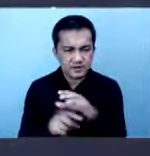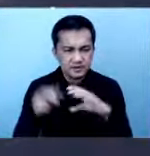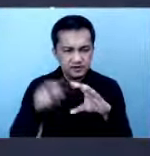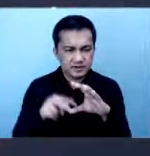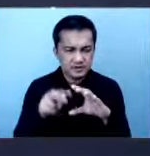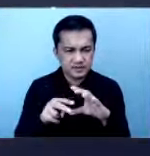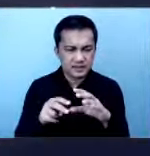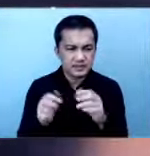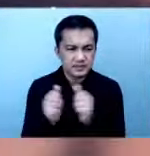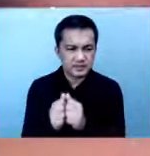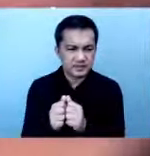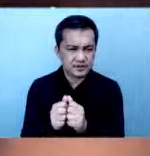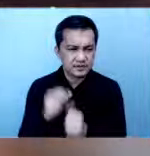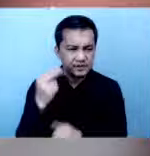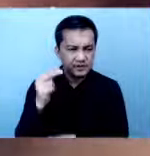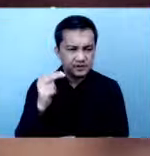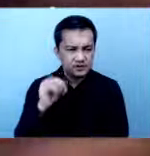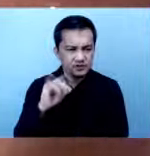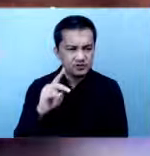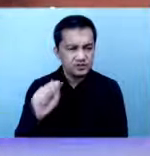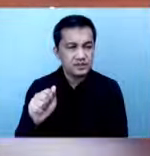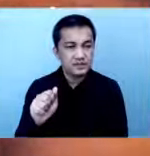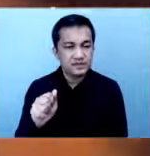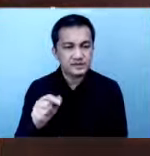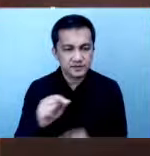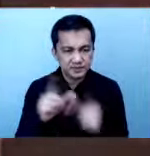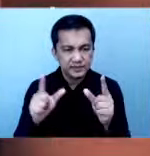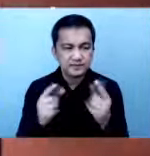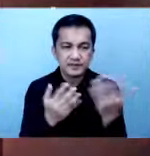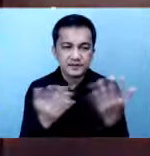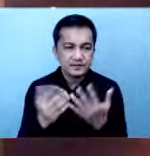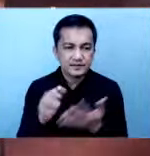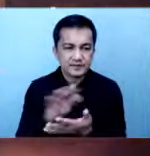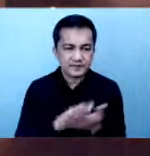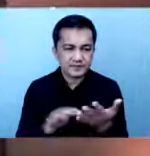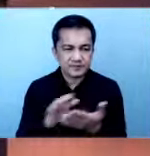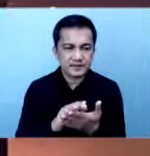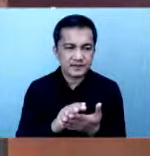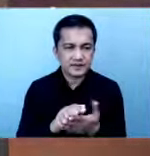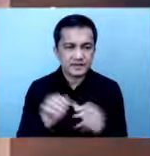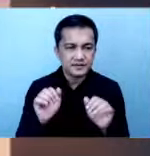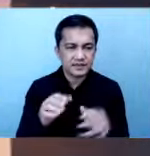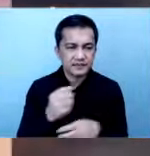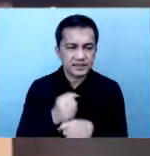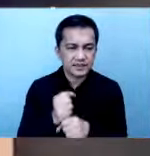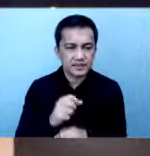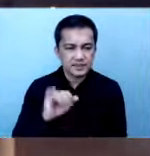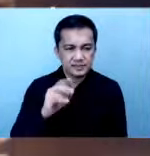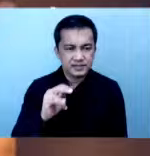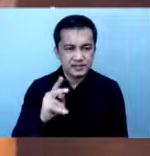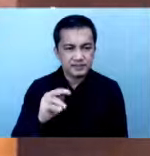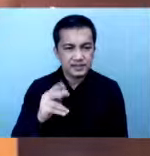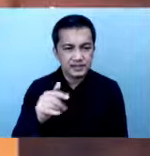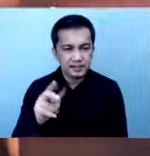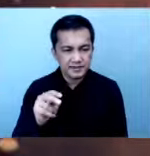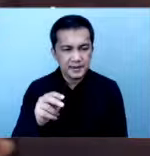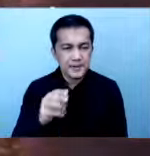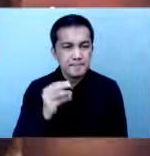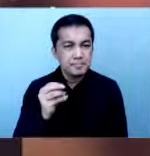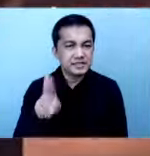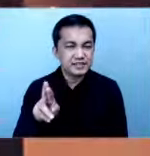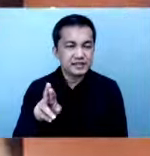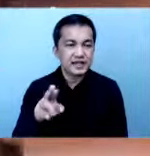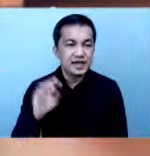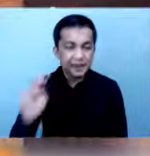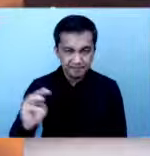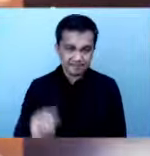kasama ang pamangkin niya si Julia sa surprise birthday party ni star maker Johnny Manahan o Mr. M. At